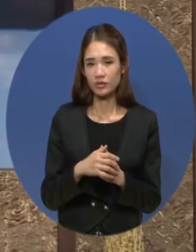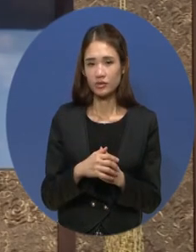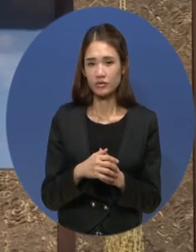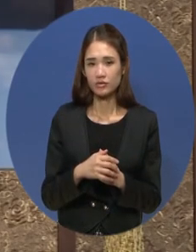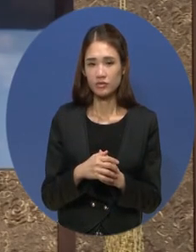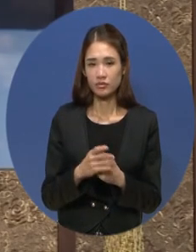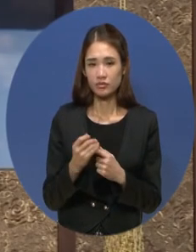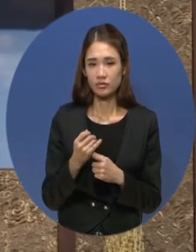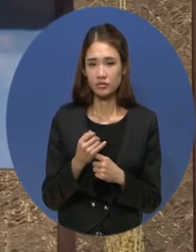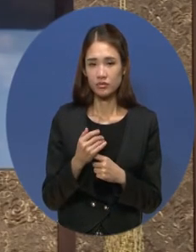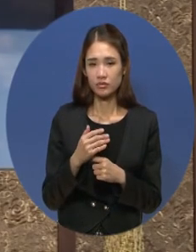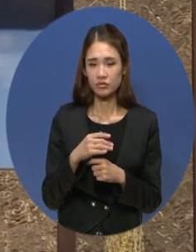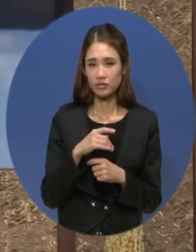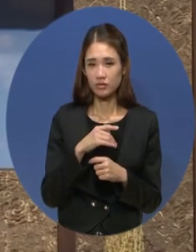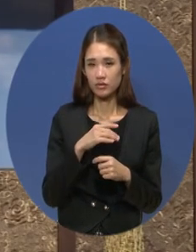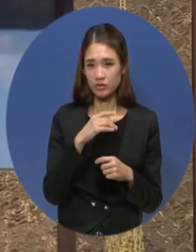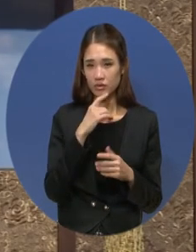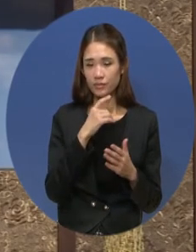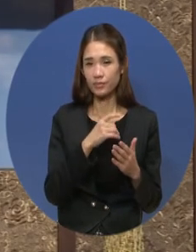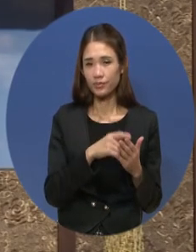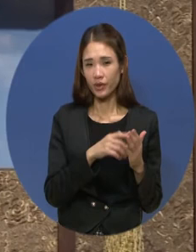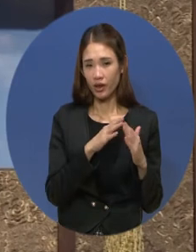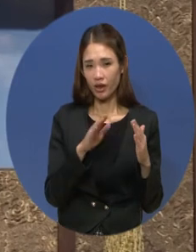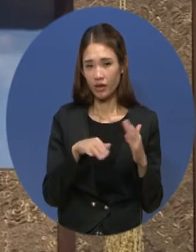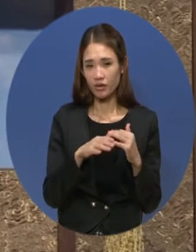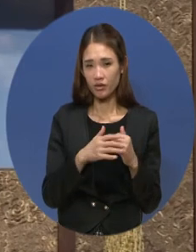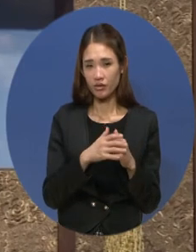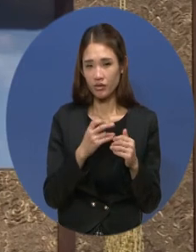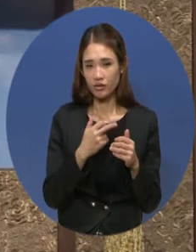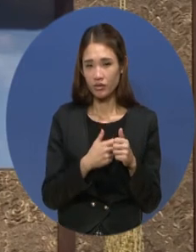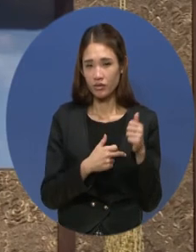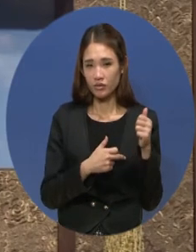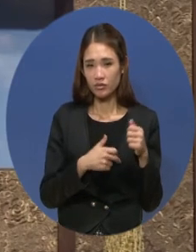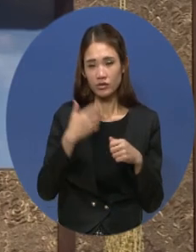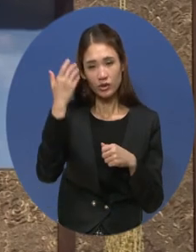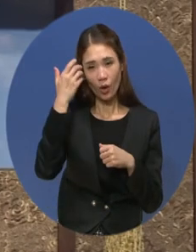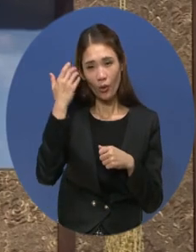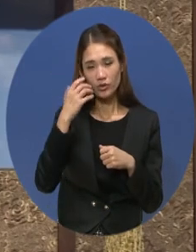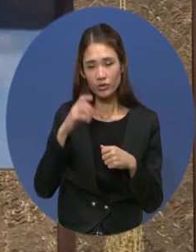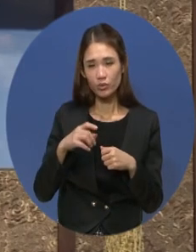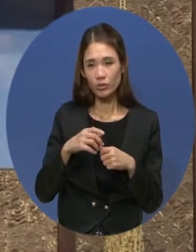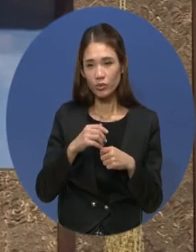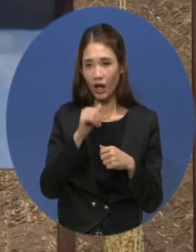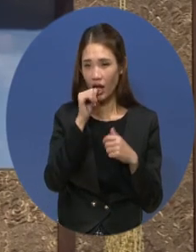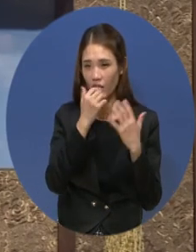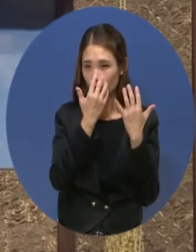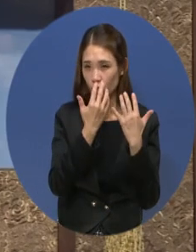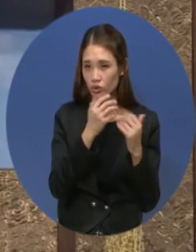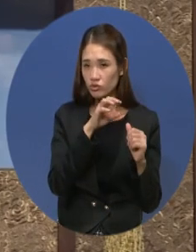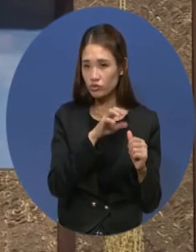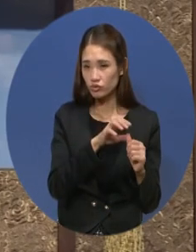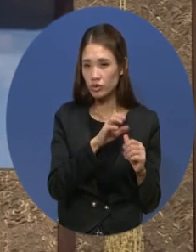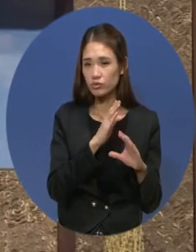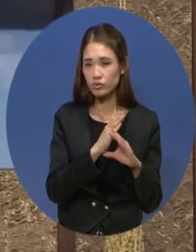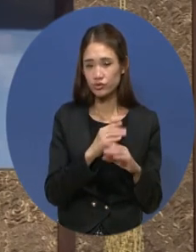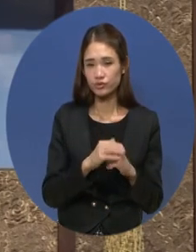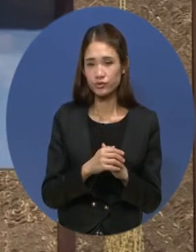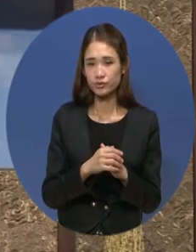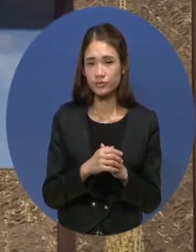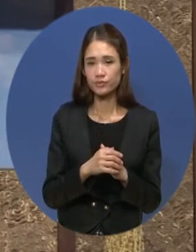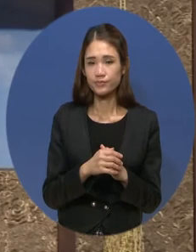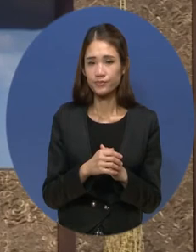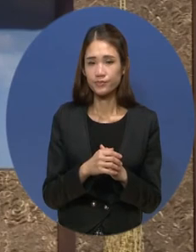뭐 당연히 결손 가정이 줘 너 오빠도 이제 뭐 영등포 교도소 까지 마르기 수감 되기도